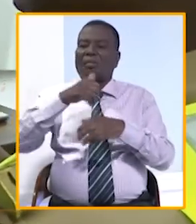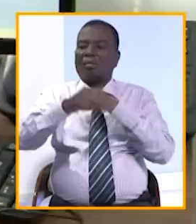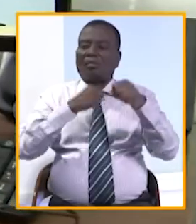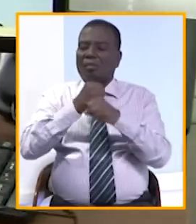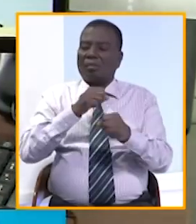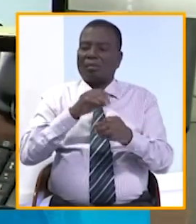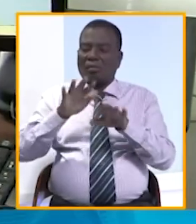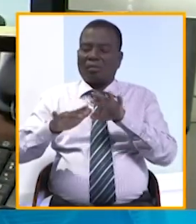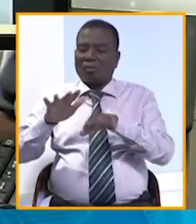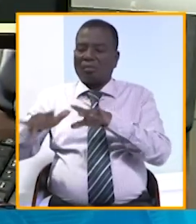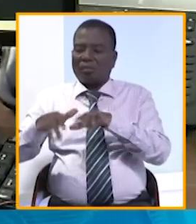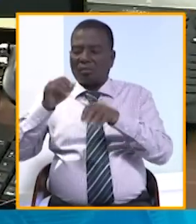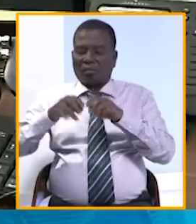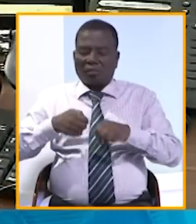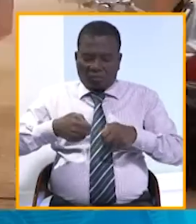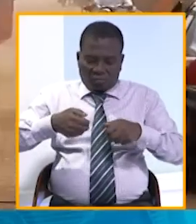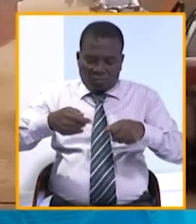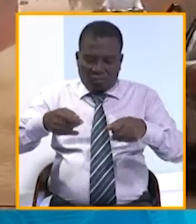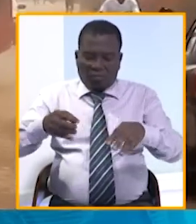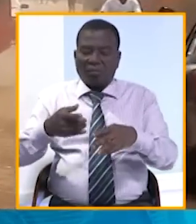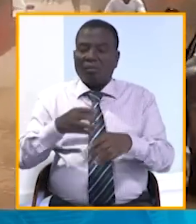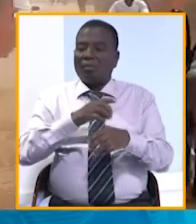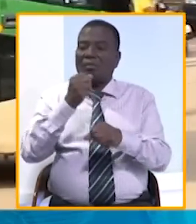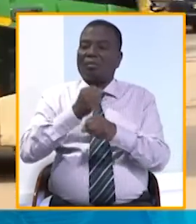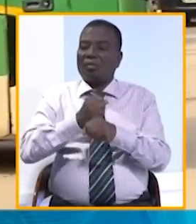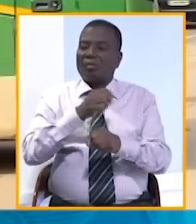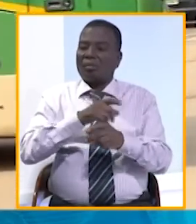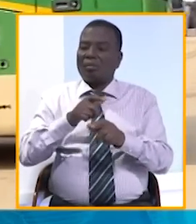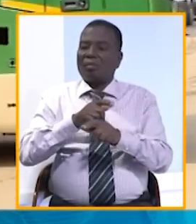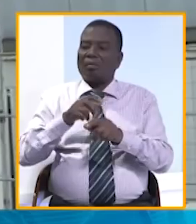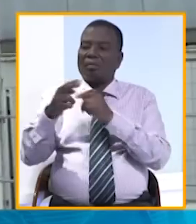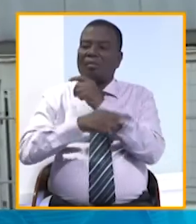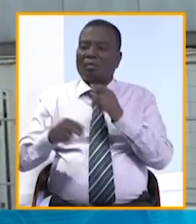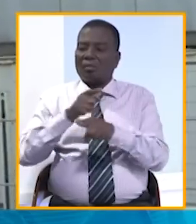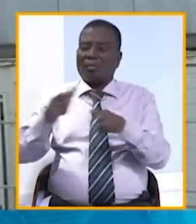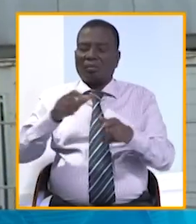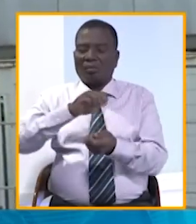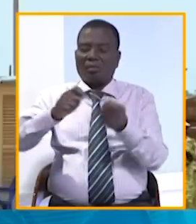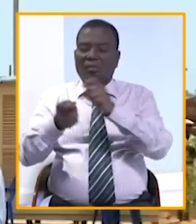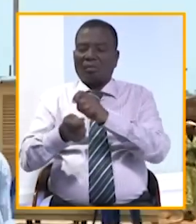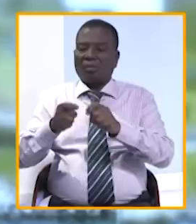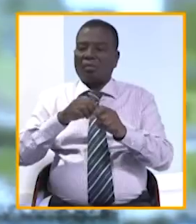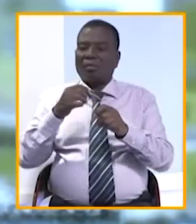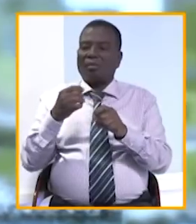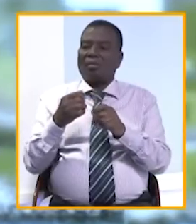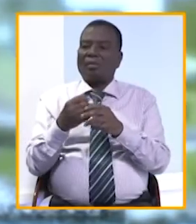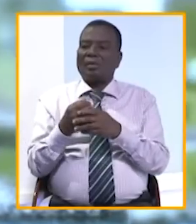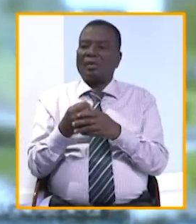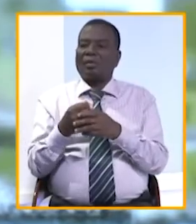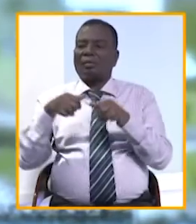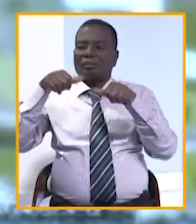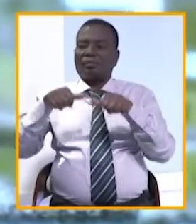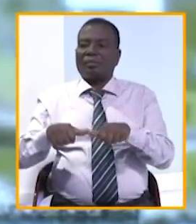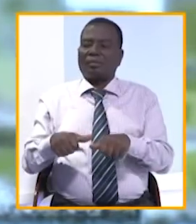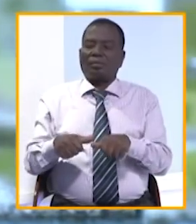digitalisation devrait accélérer l'opérationnalisation de la zone de libre-échange continentale africaine, ZLECAF. On reste